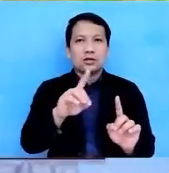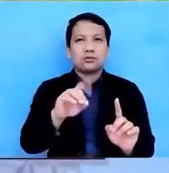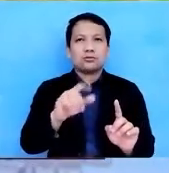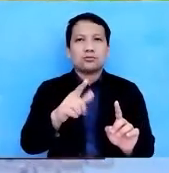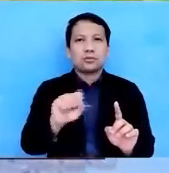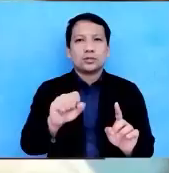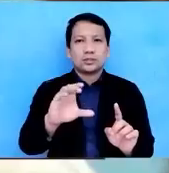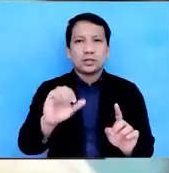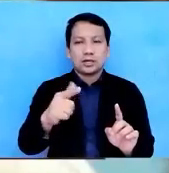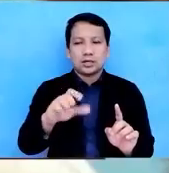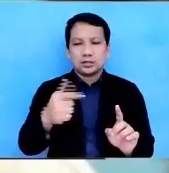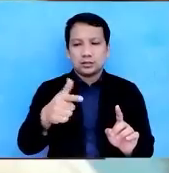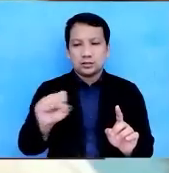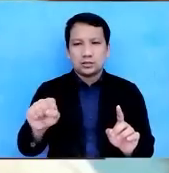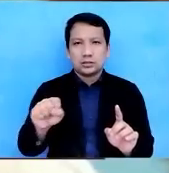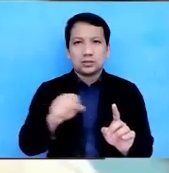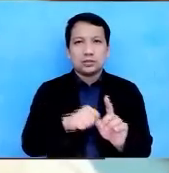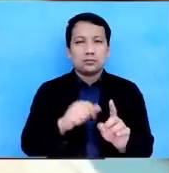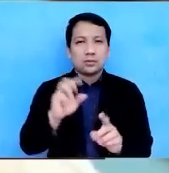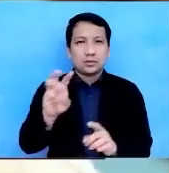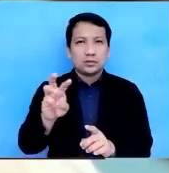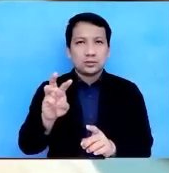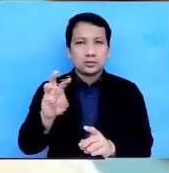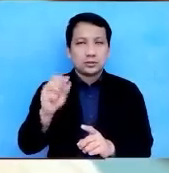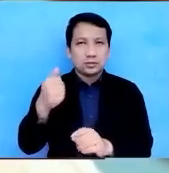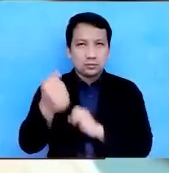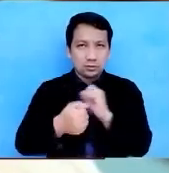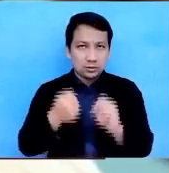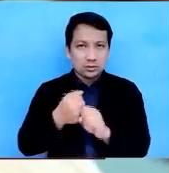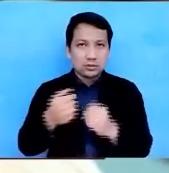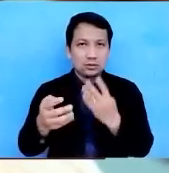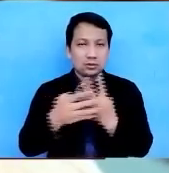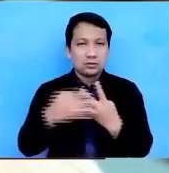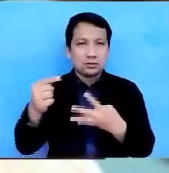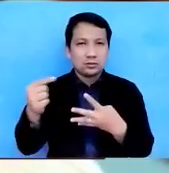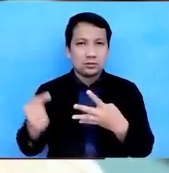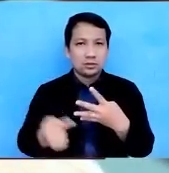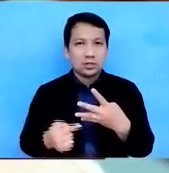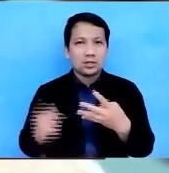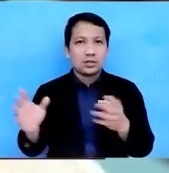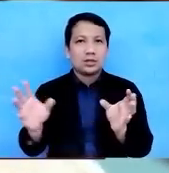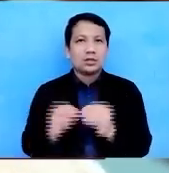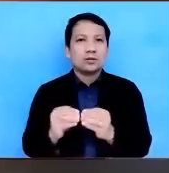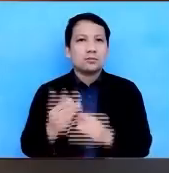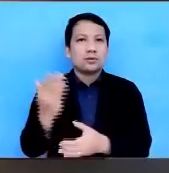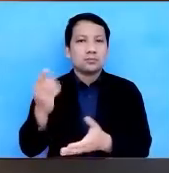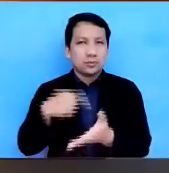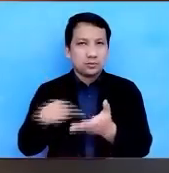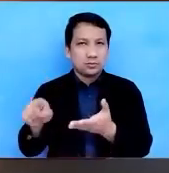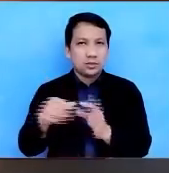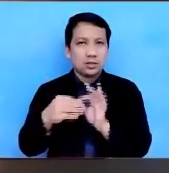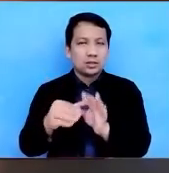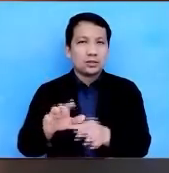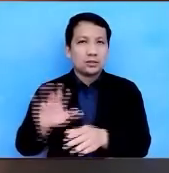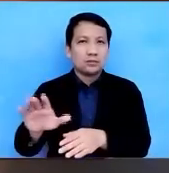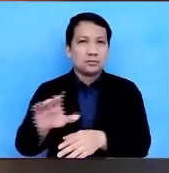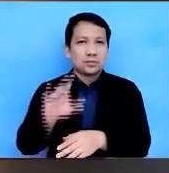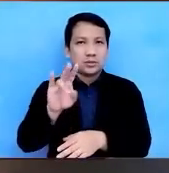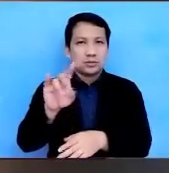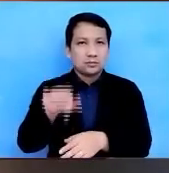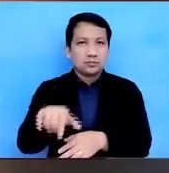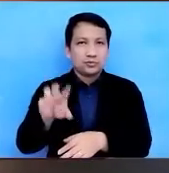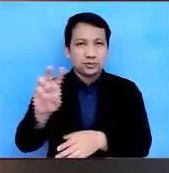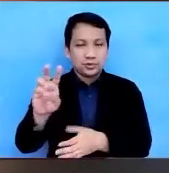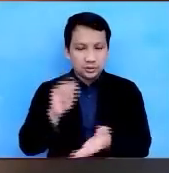Hinatulan ng 6-10 taong pagkakakulong si Napoles sa bawat kaso ng graft. Pinagbabayad din siya ng 7.6